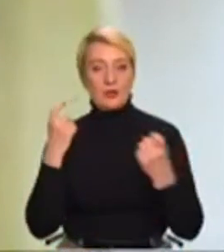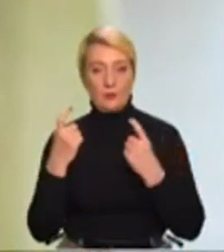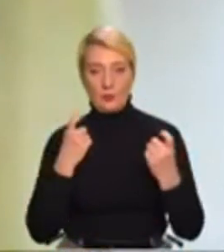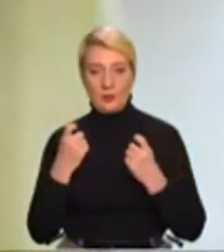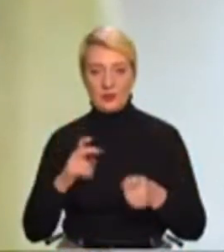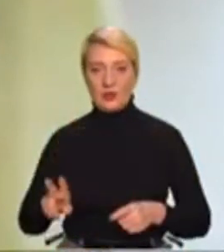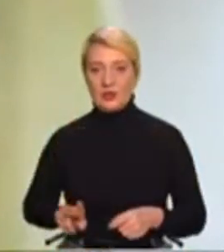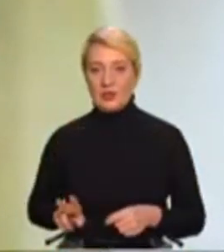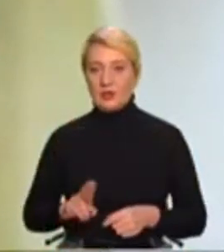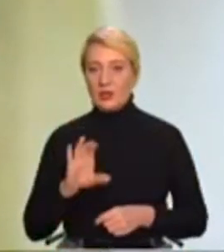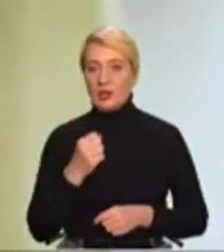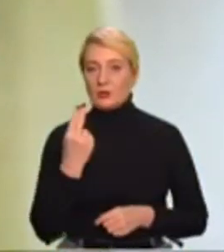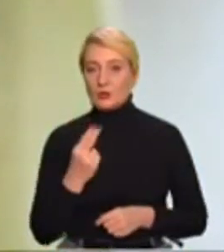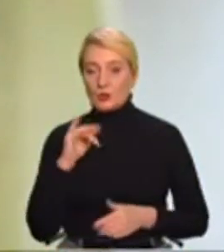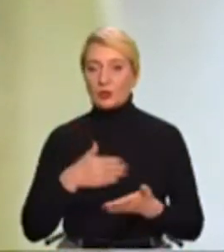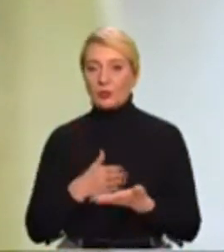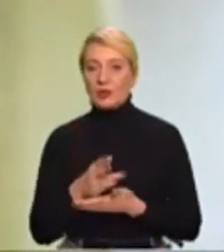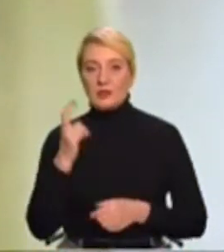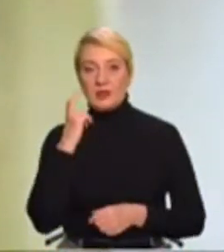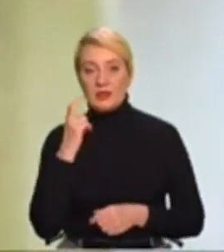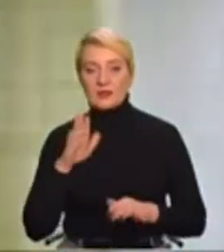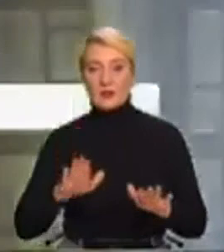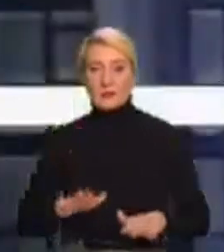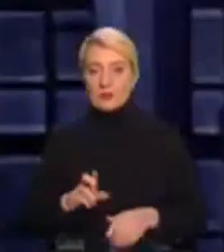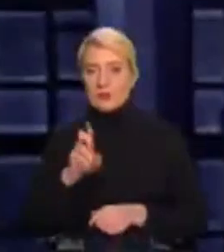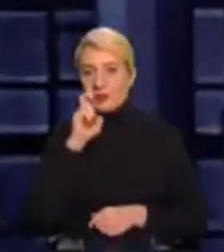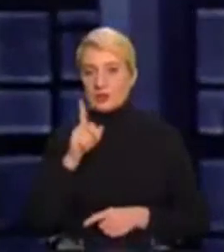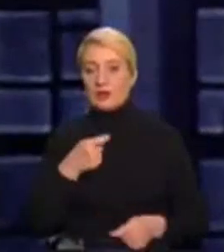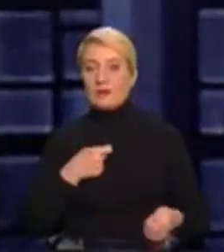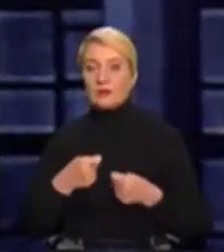департаменту соціальної політики Київської міської державної адміністрації, щойно був з нами на зв'язку.